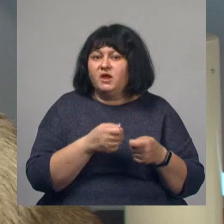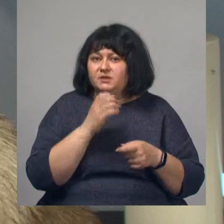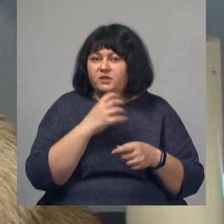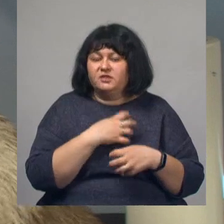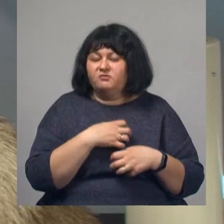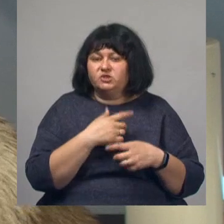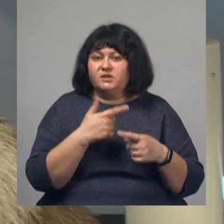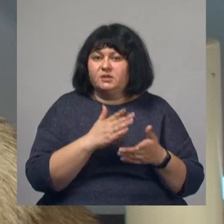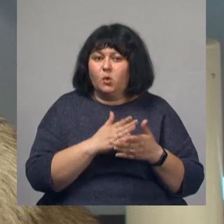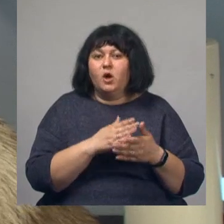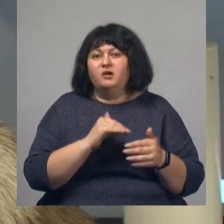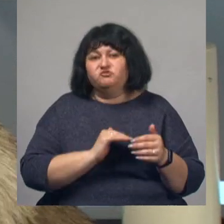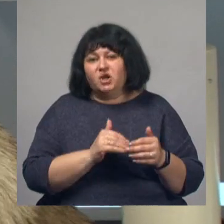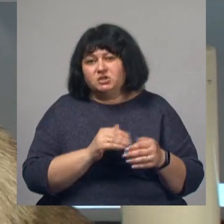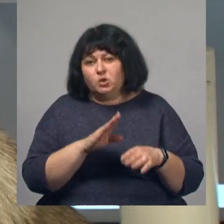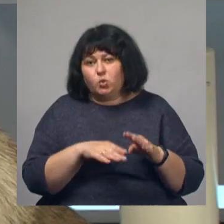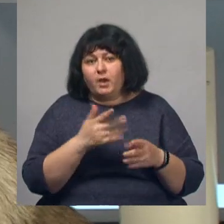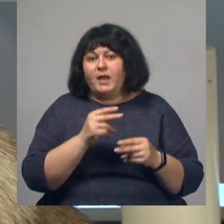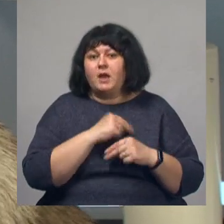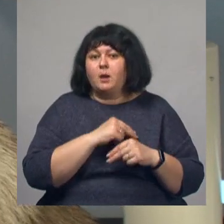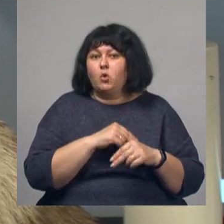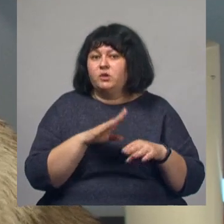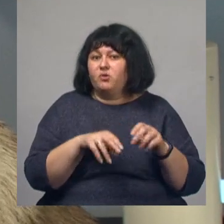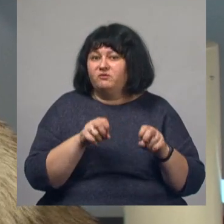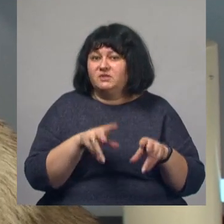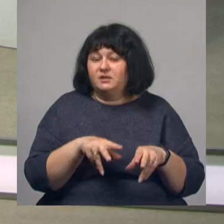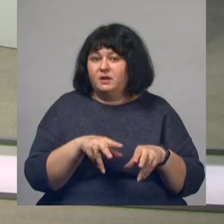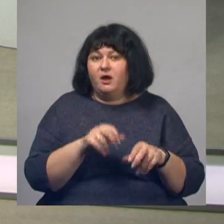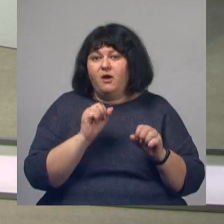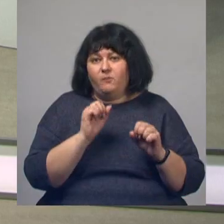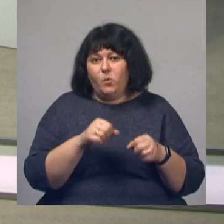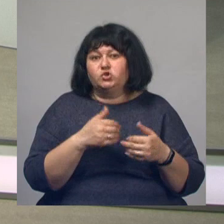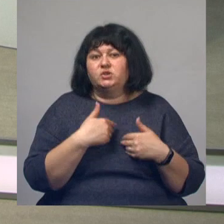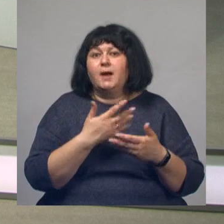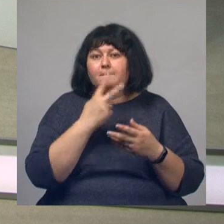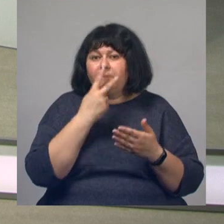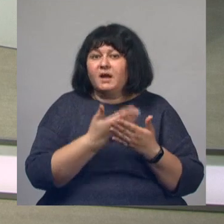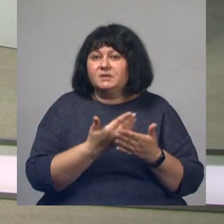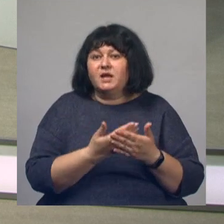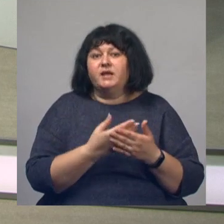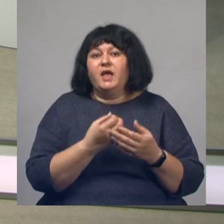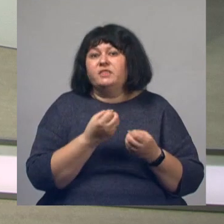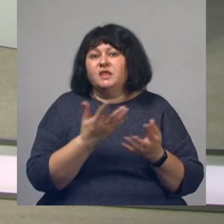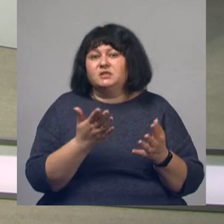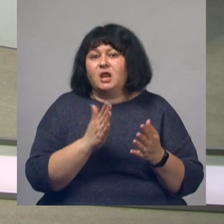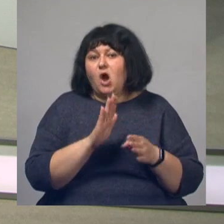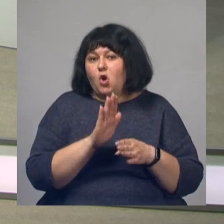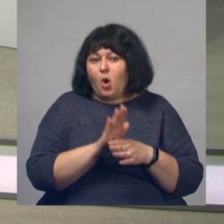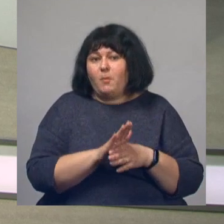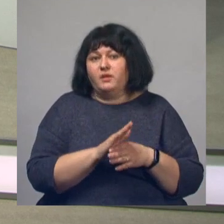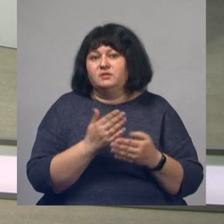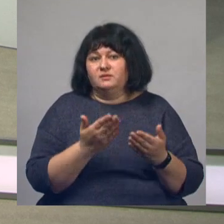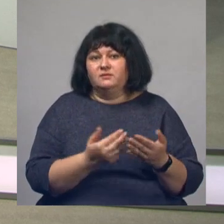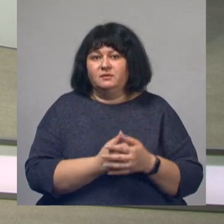находится, в частных руках или же работает профессионально. Вы можете продемонстрировать нам несколько команд в отношении Кеши прямо